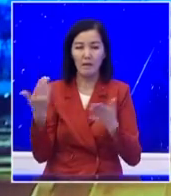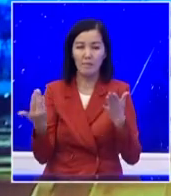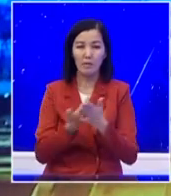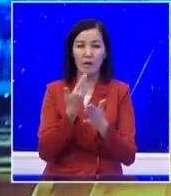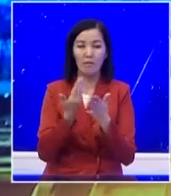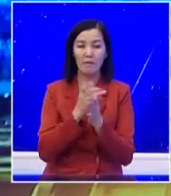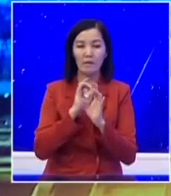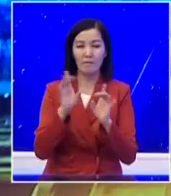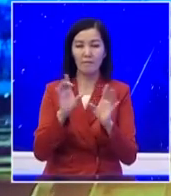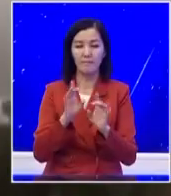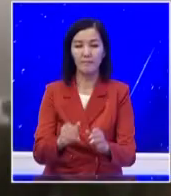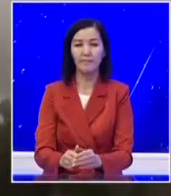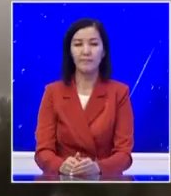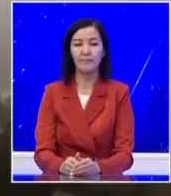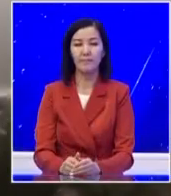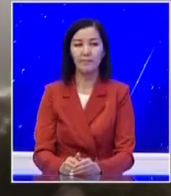келесі топтамада.